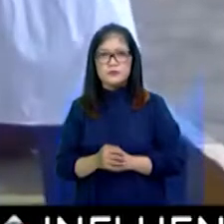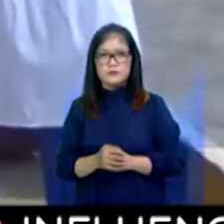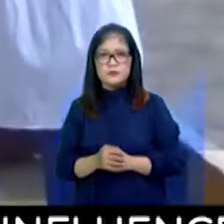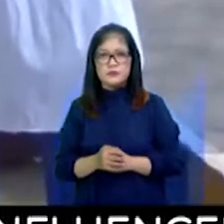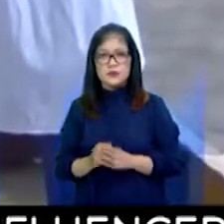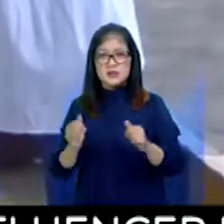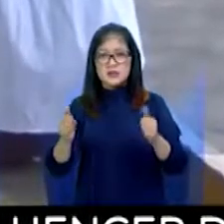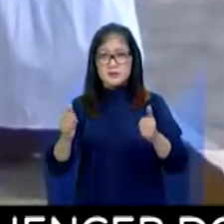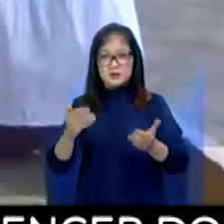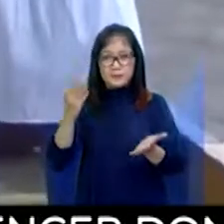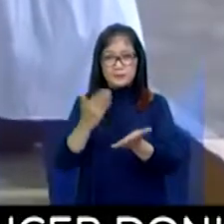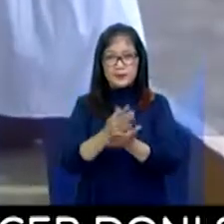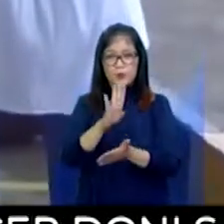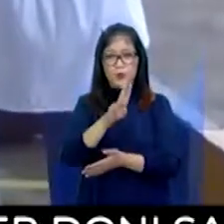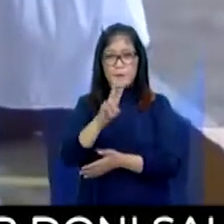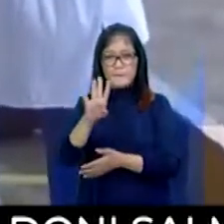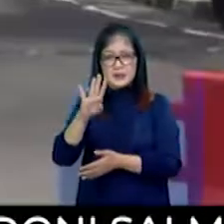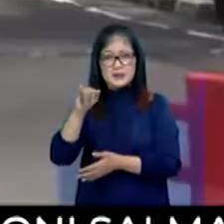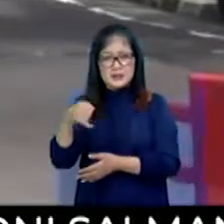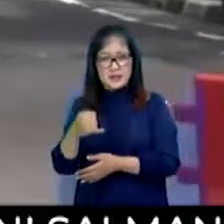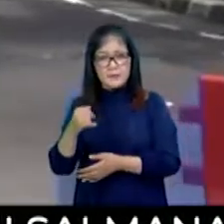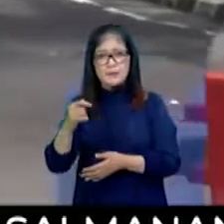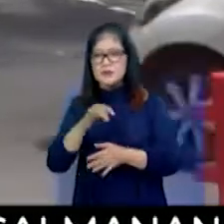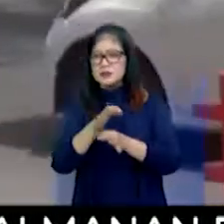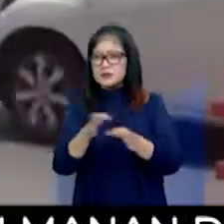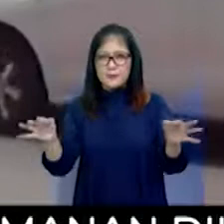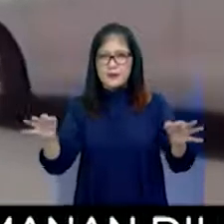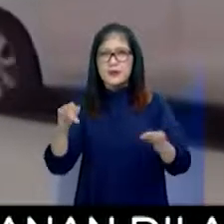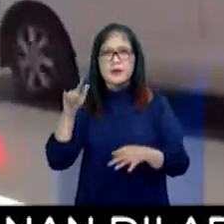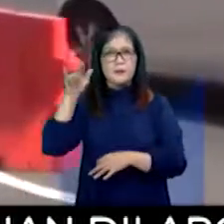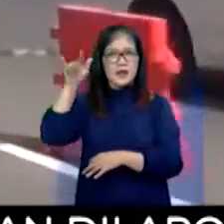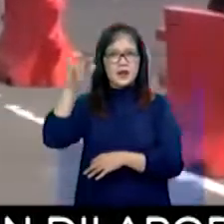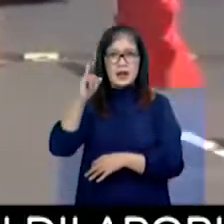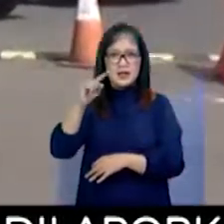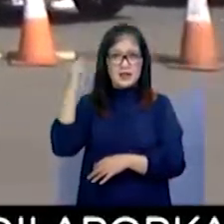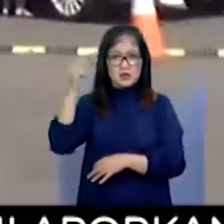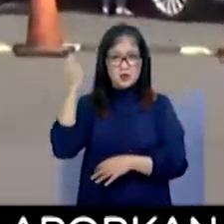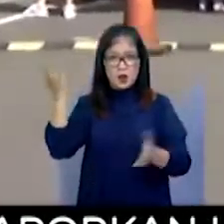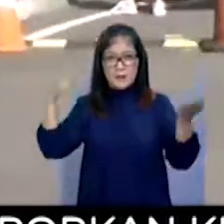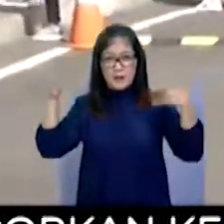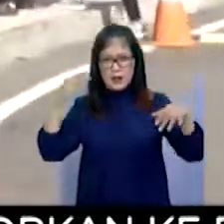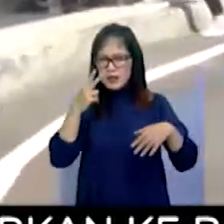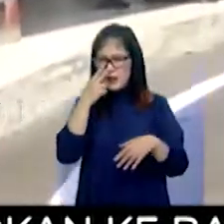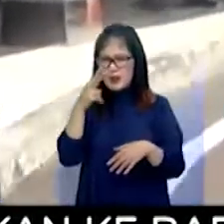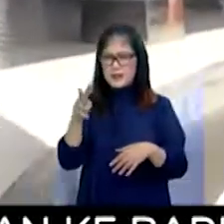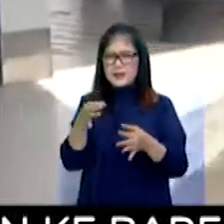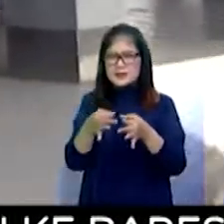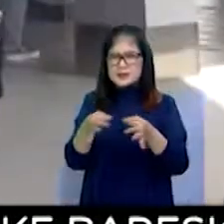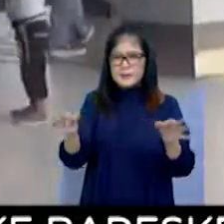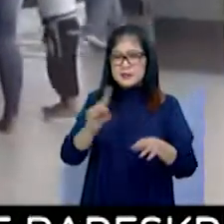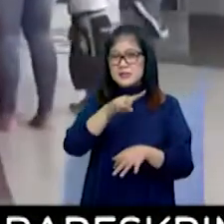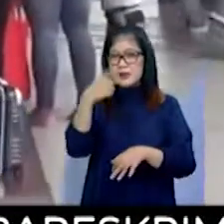jam, suasana di Terminal Keberangkatan Domestik Bandara Internasional I Gusti Ngurah Rai, Badung, Bali tampak sepi. Hingga pukul 6 pagi